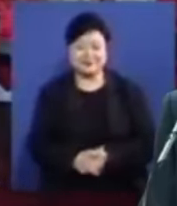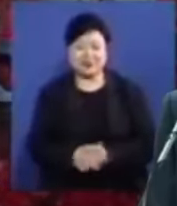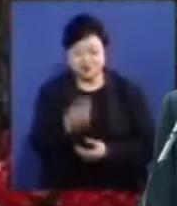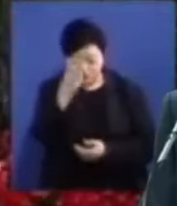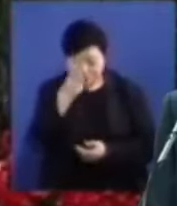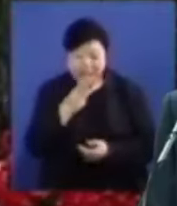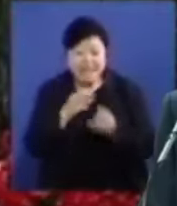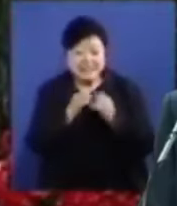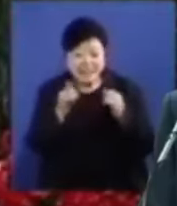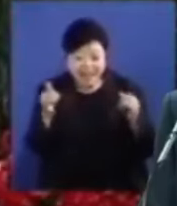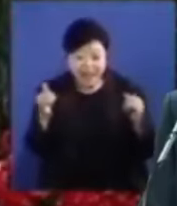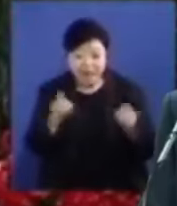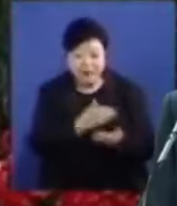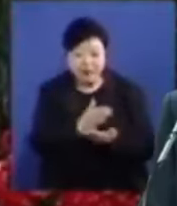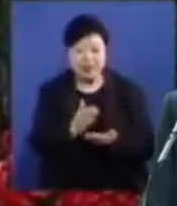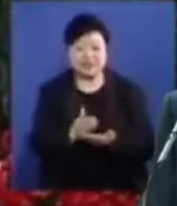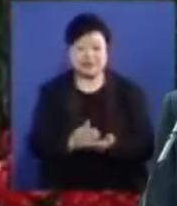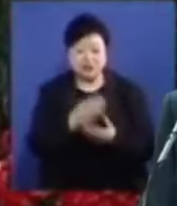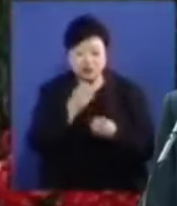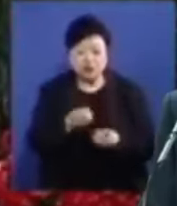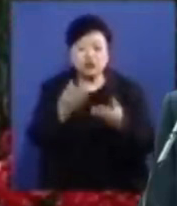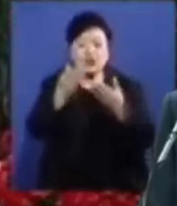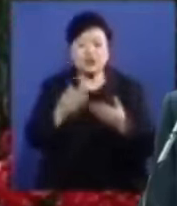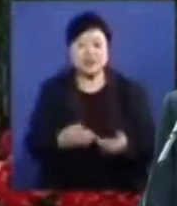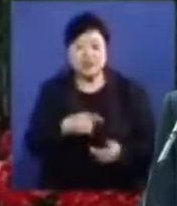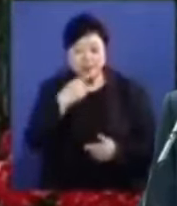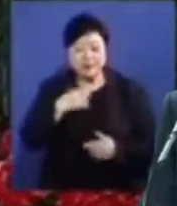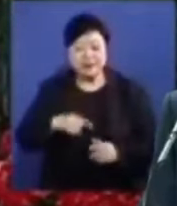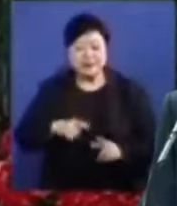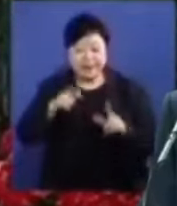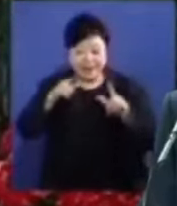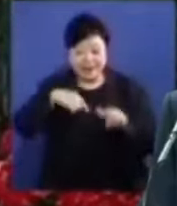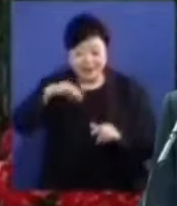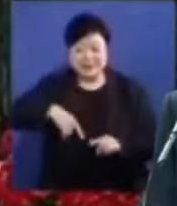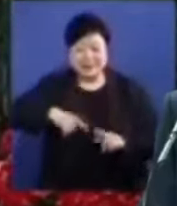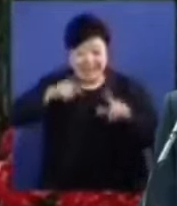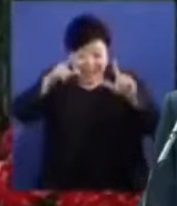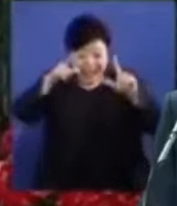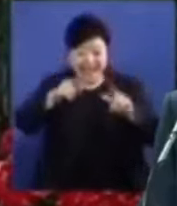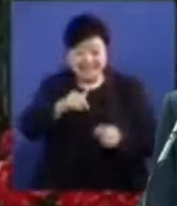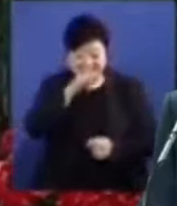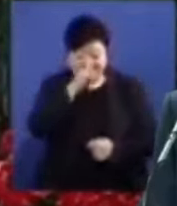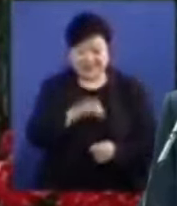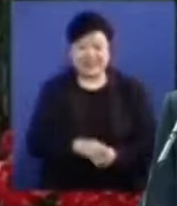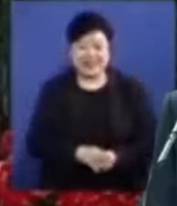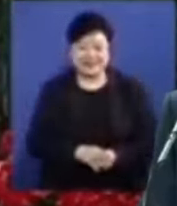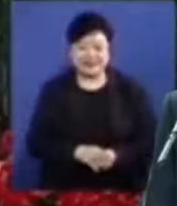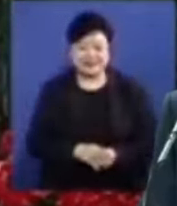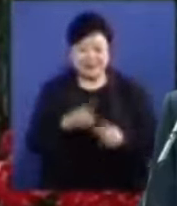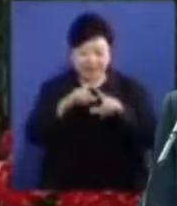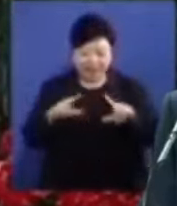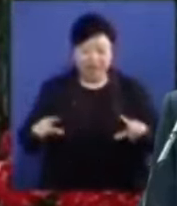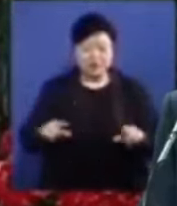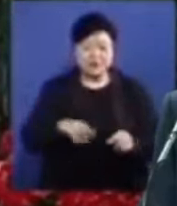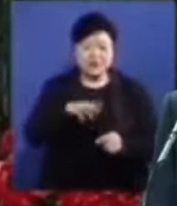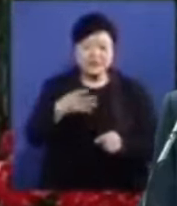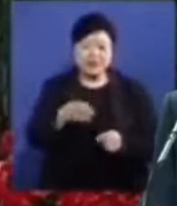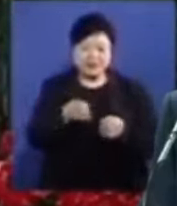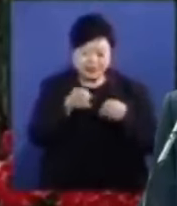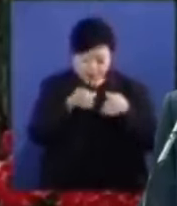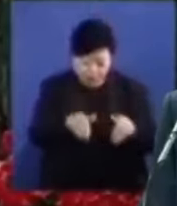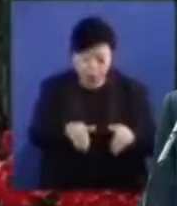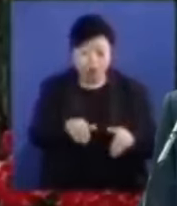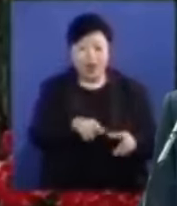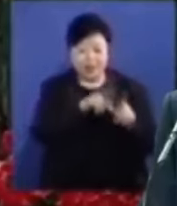유대인들은 여러 가지 축제가 있는데 유월절이라는 축제가 있습니다. 유대인들이 애굽에서 430년